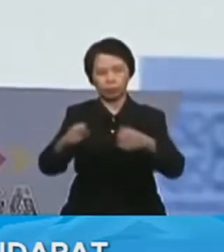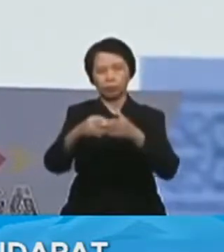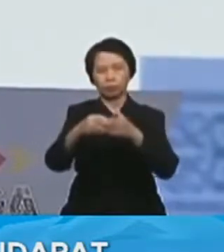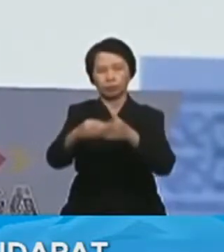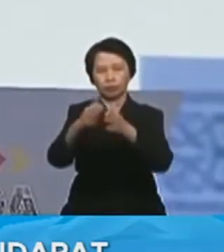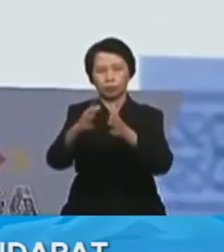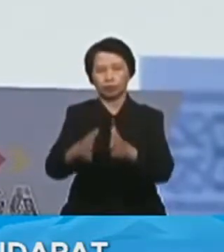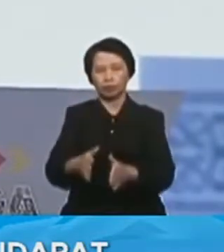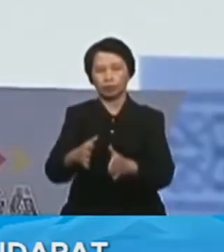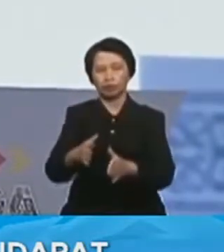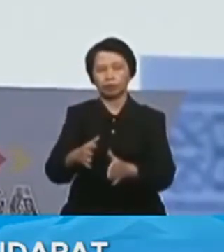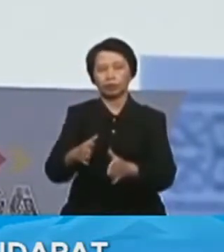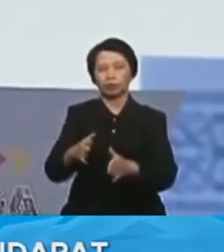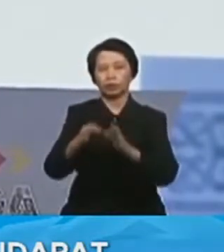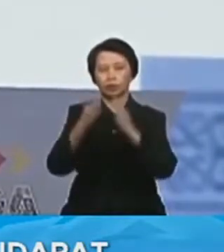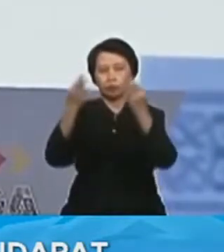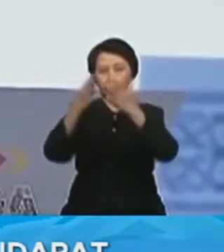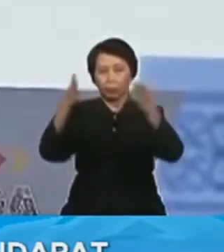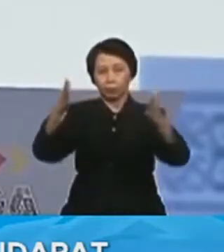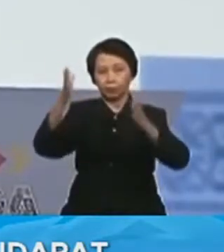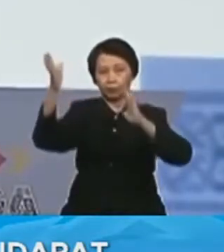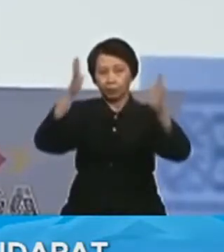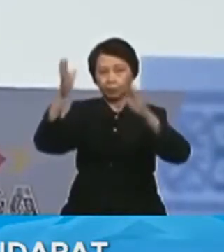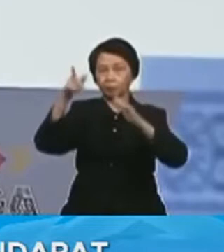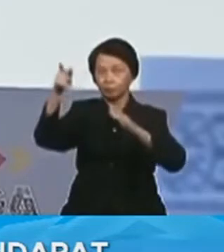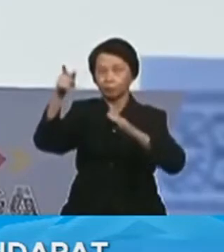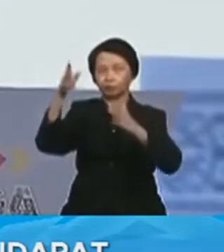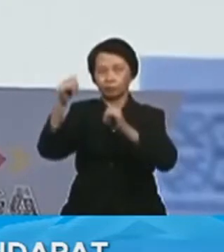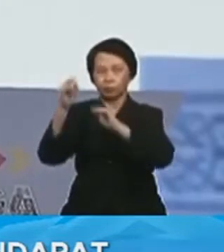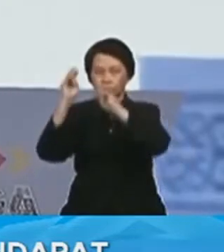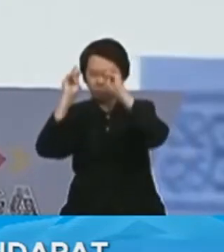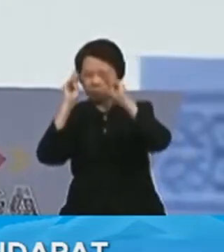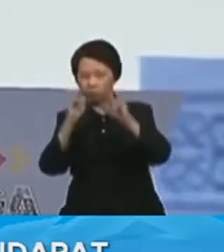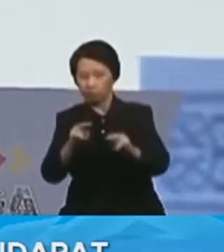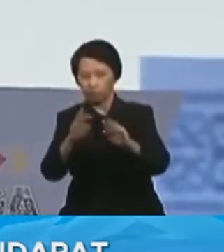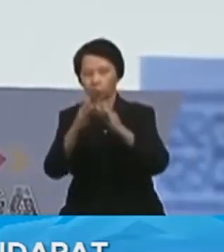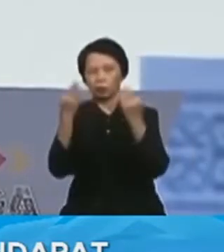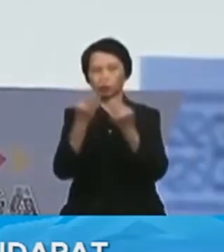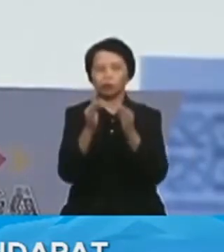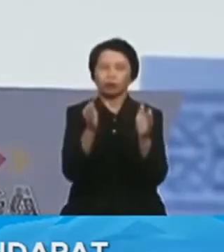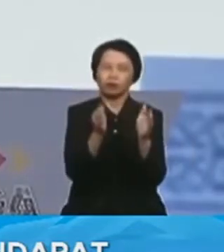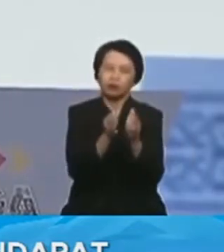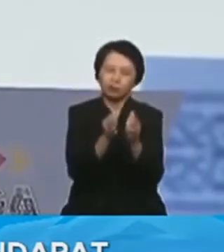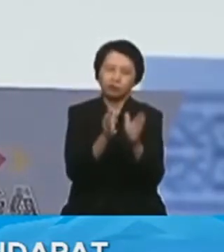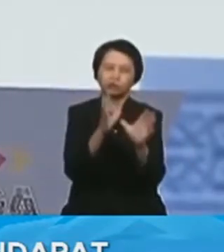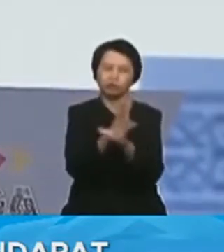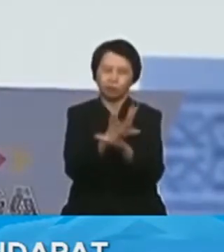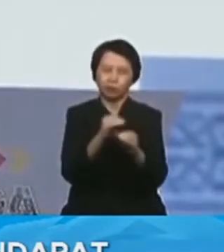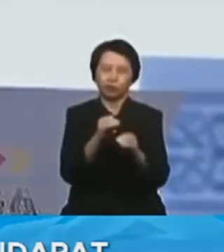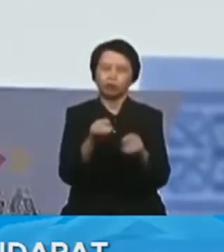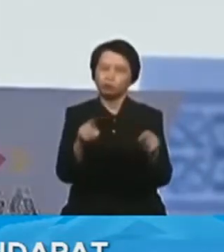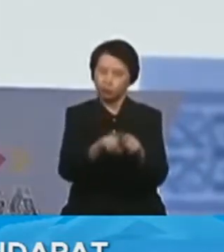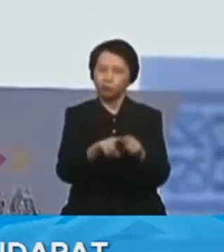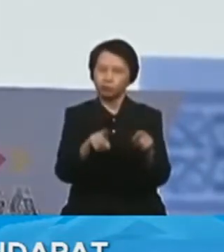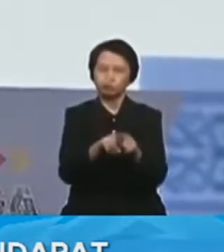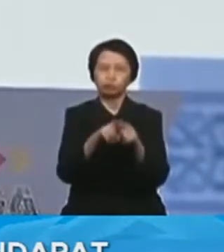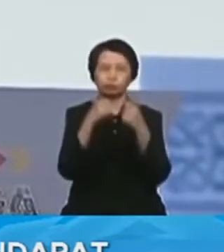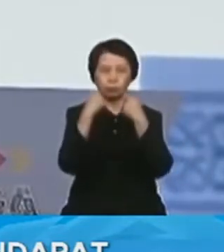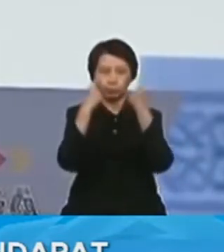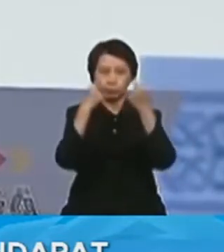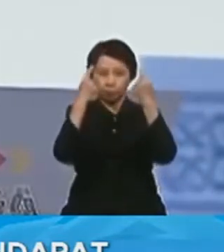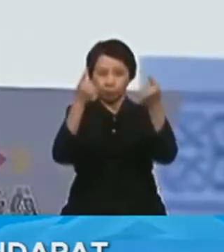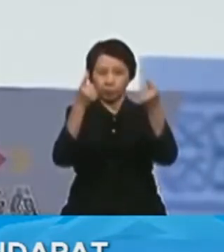pemimpin diperingkat Grogot besar ingin melihat keluarga kecil Serawak juga percaya